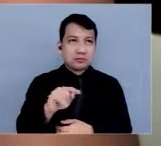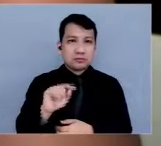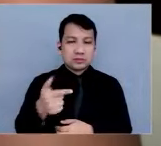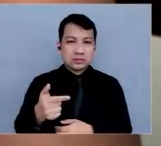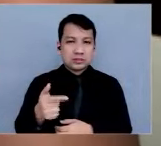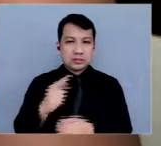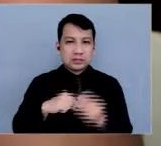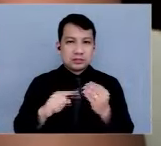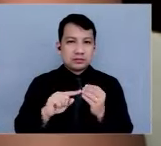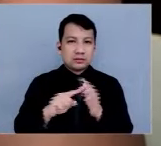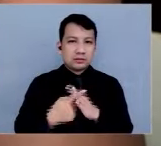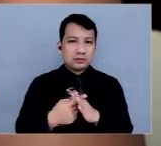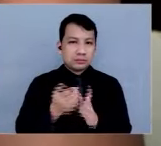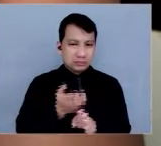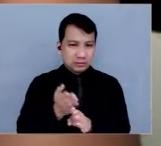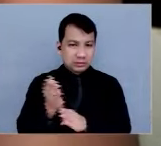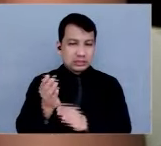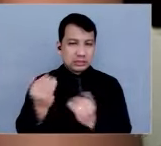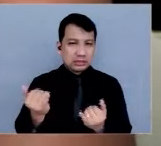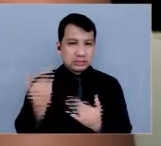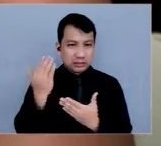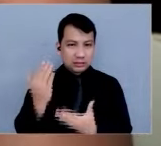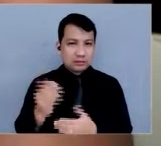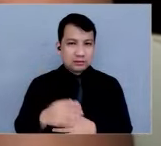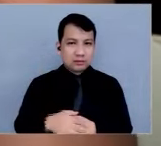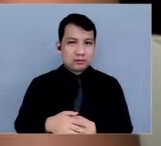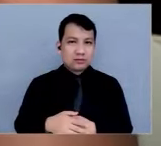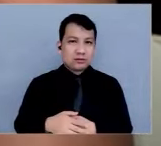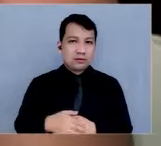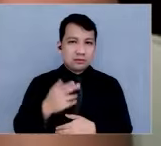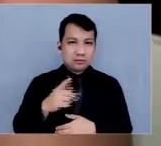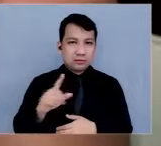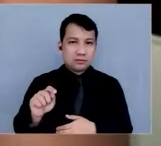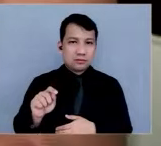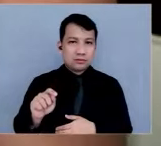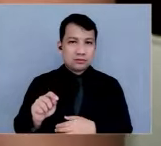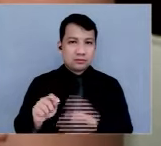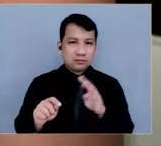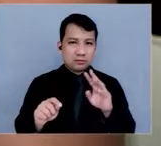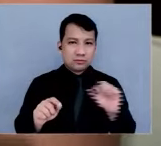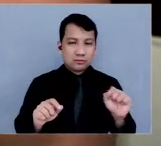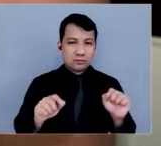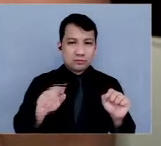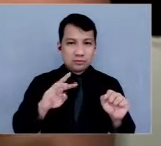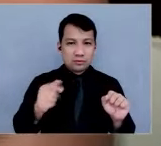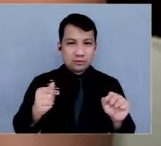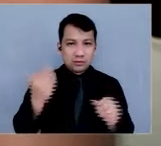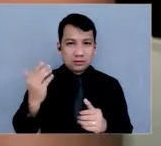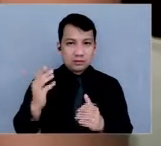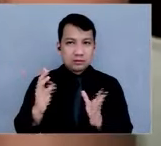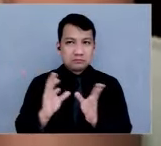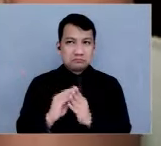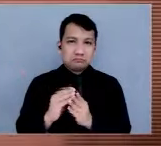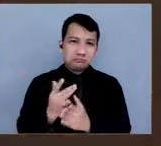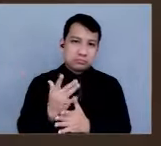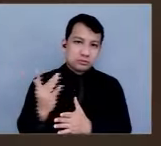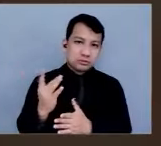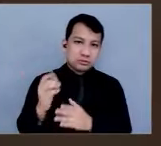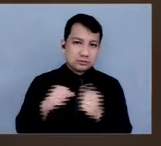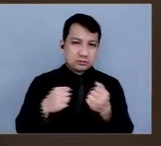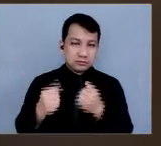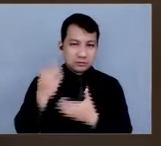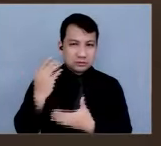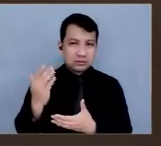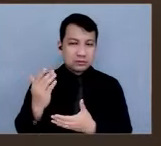immediate track for me. Yes, so I hosted for Wawa Win. I also hosted a couple of mga sports shows. Pero